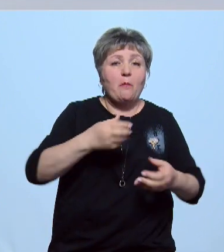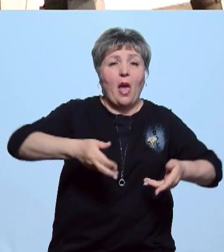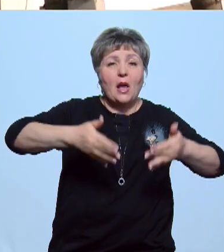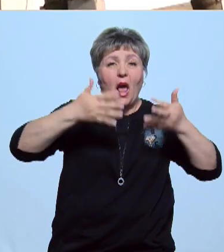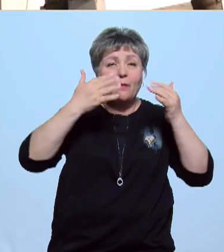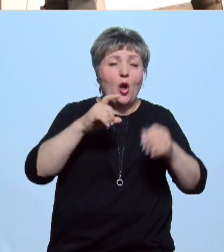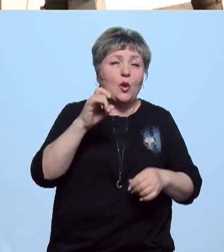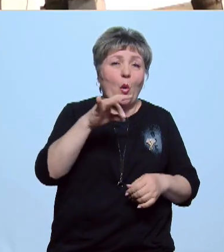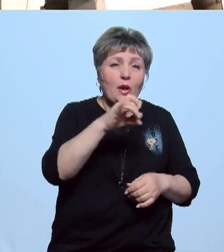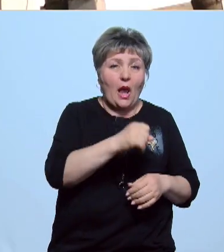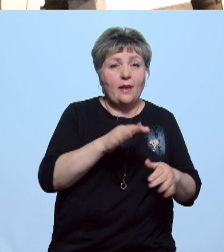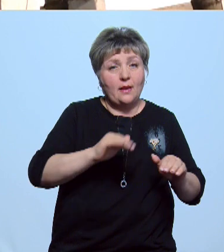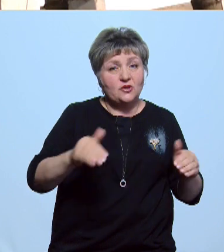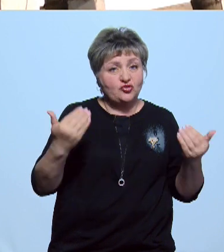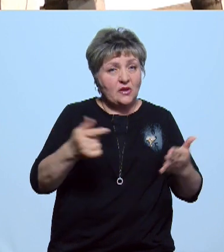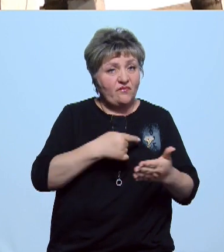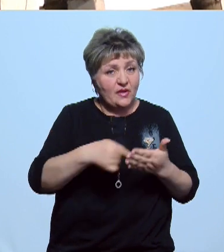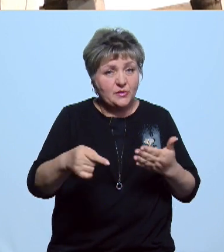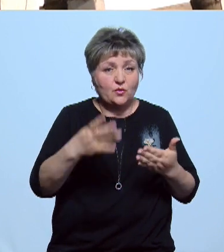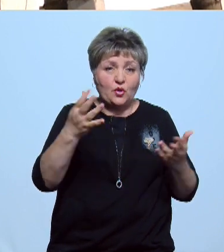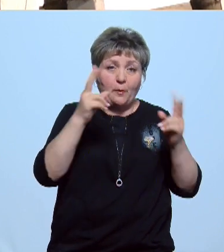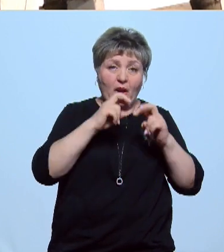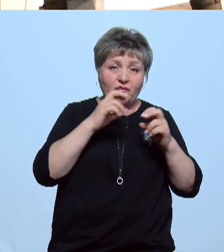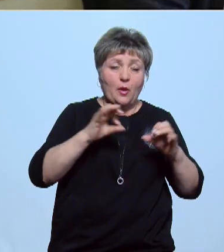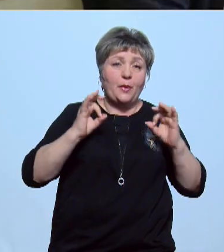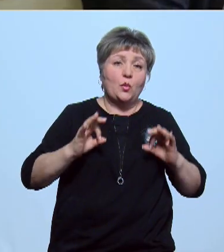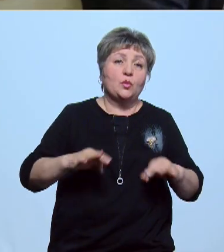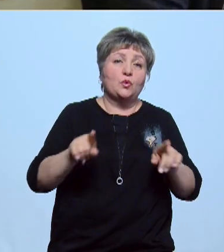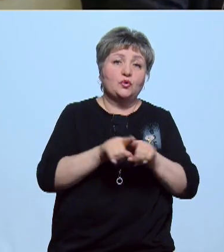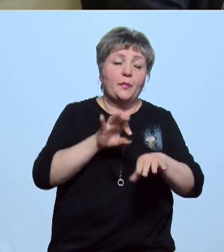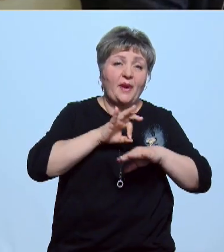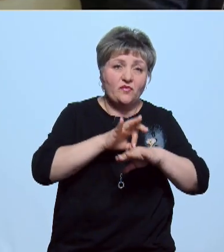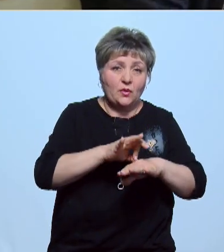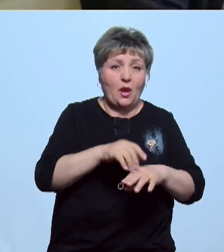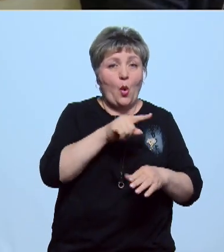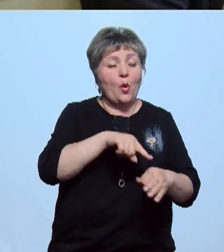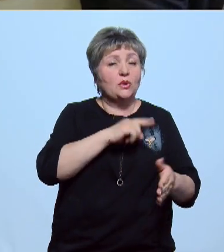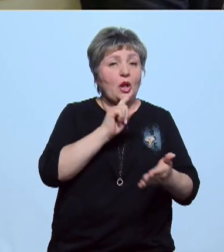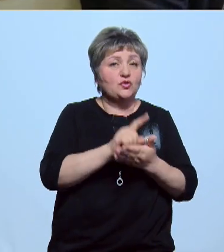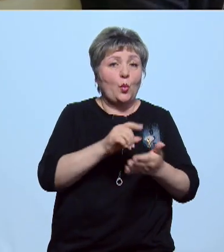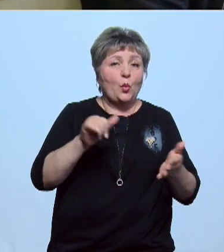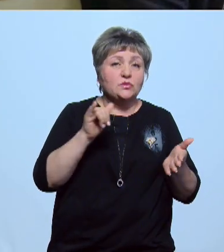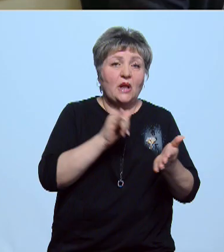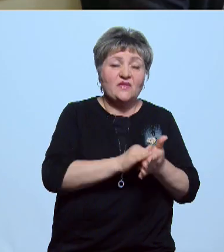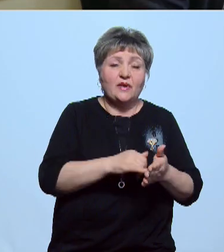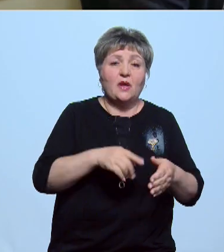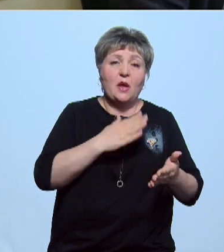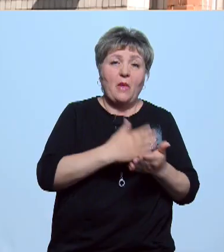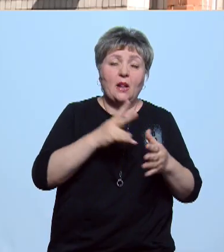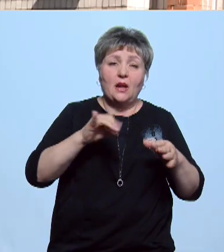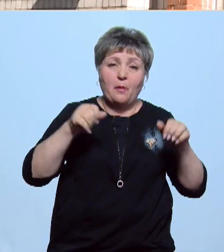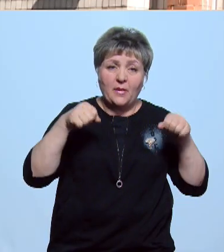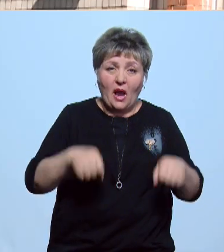сегодня все дети уже выписаны. Проверку проводит и прокуратура. Ведомству предстоит установить, ведь имел ли право владелец